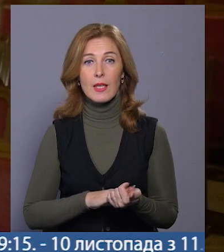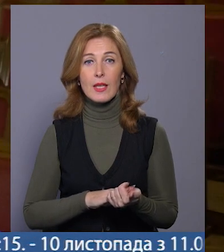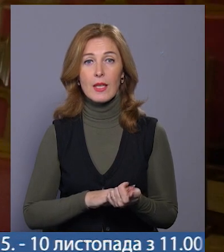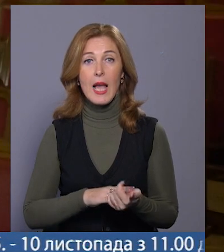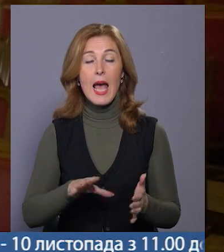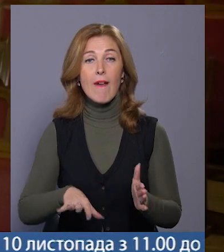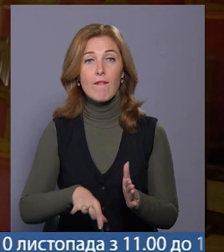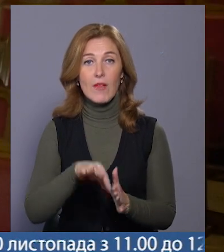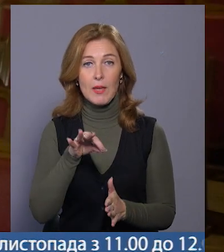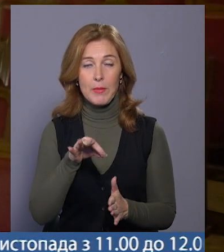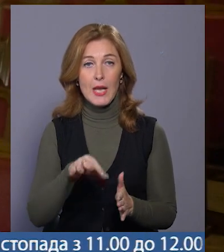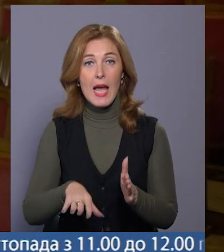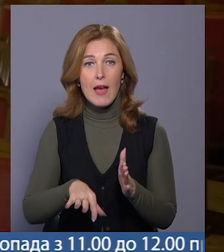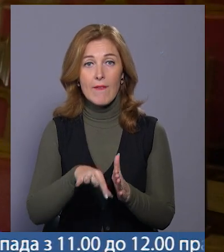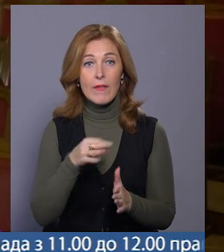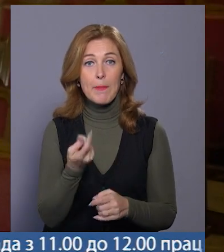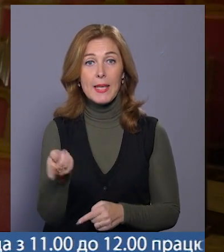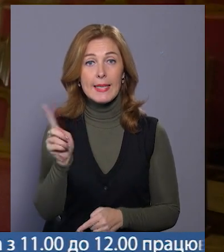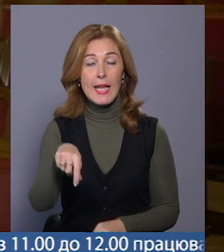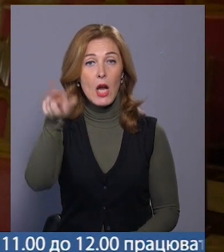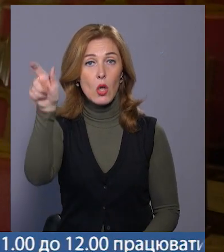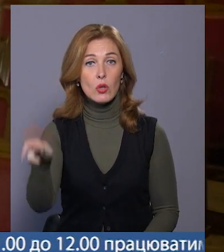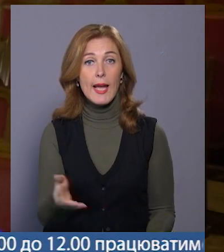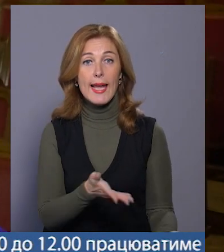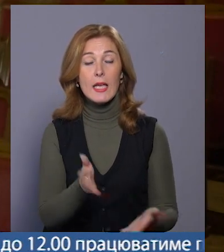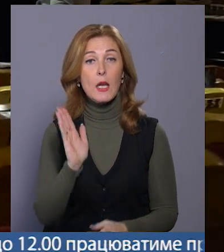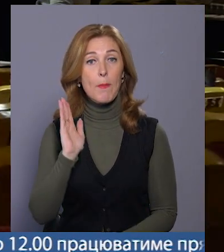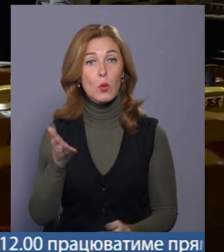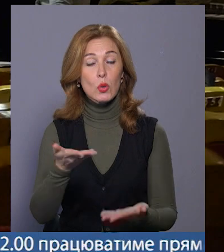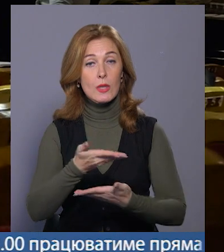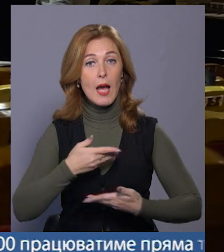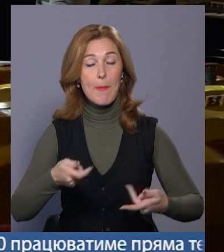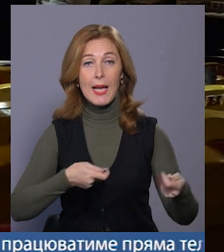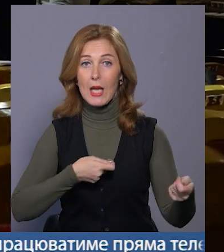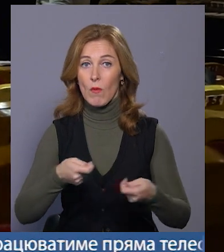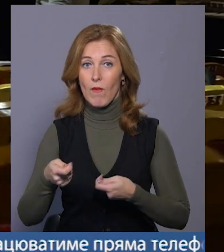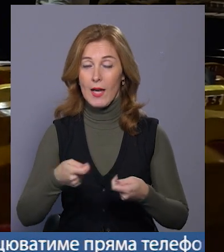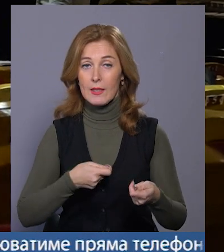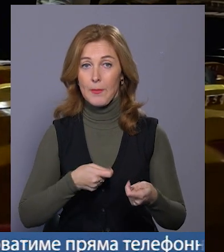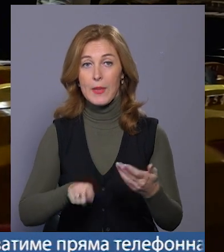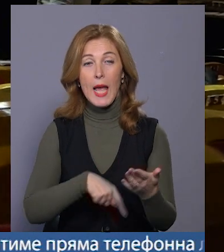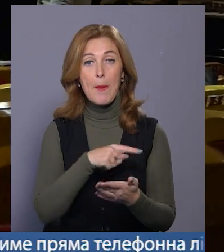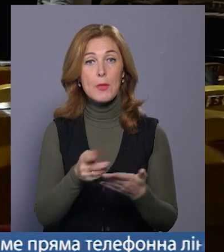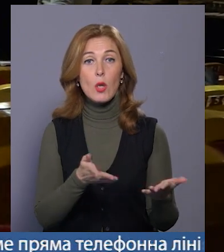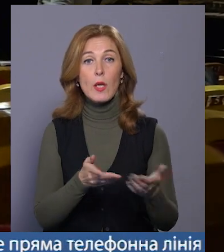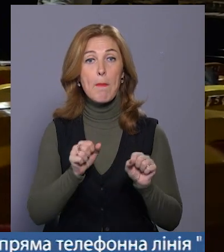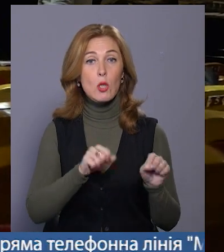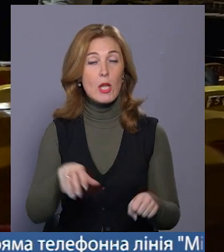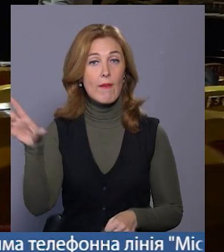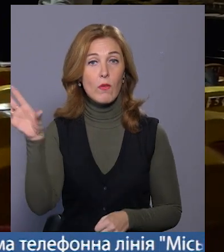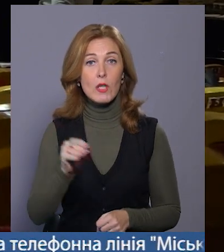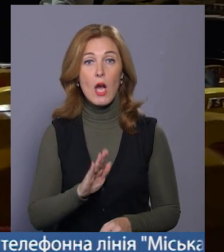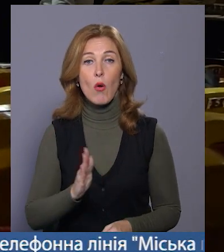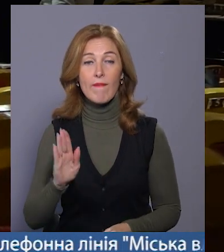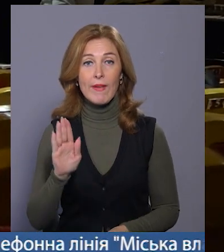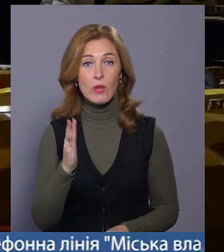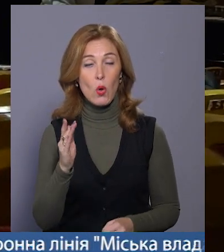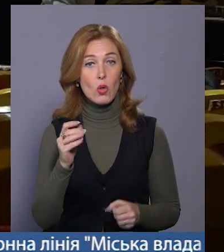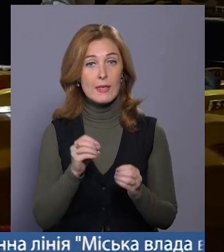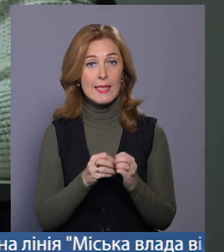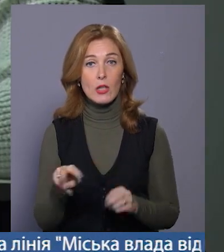свій вибір тих людей, які будуть нам керувати. Фарс «Місто, у якому, можливо, все» у вівторок, 10